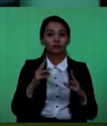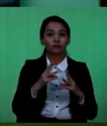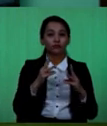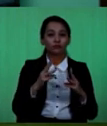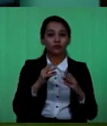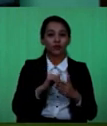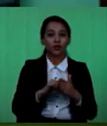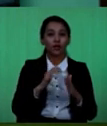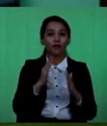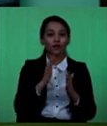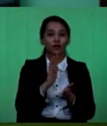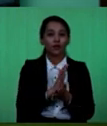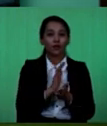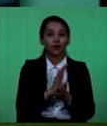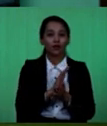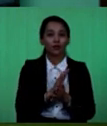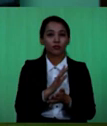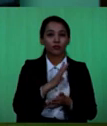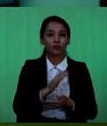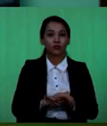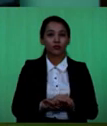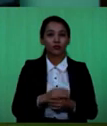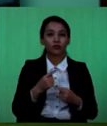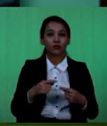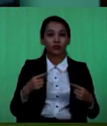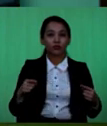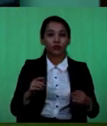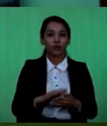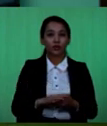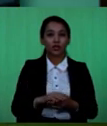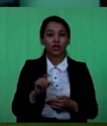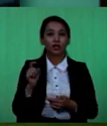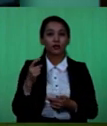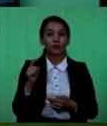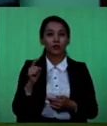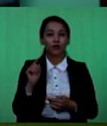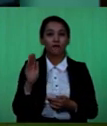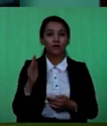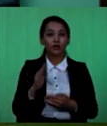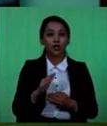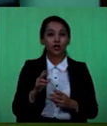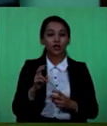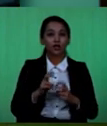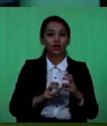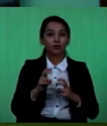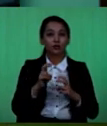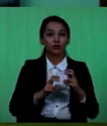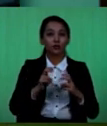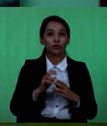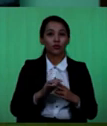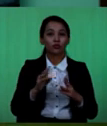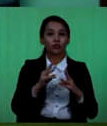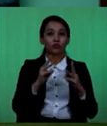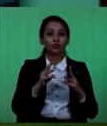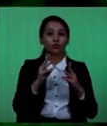havoni ifloslantirib bormoqda. Turli kimyoviy vositalarni ishlab chiqarayotgan tutun va